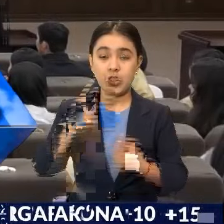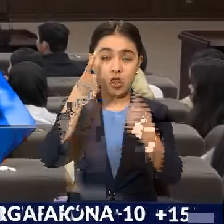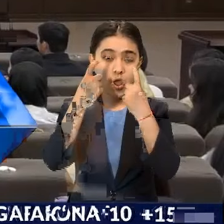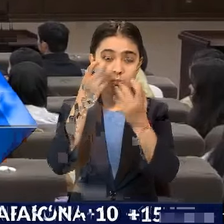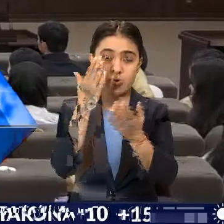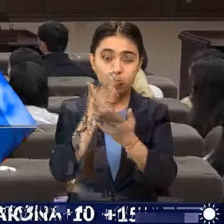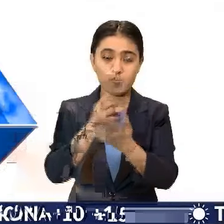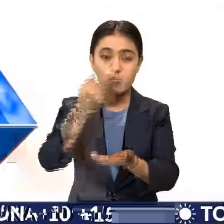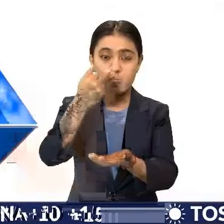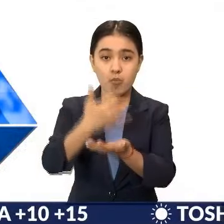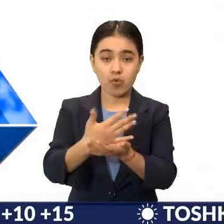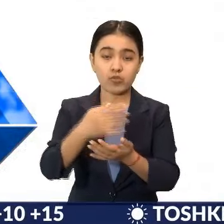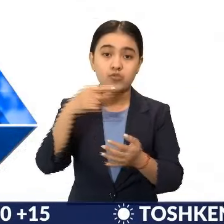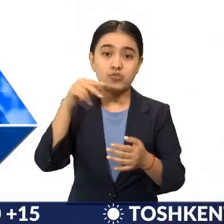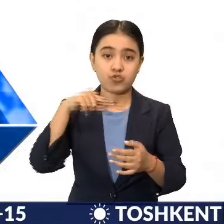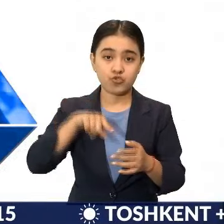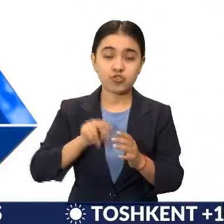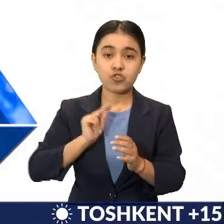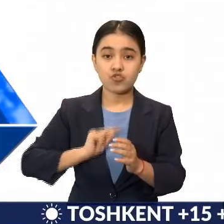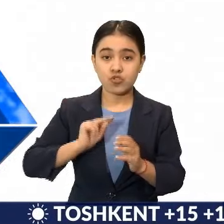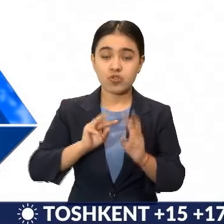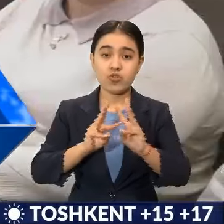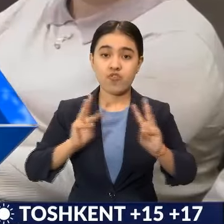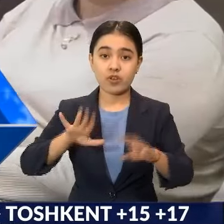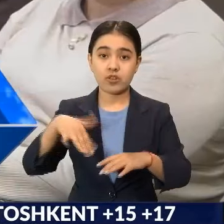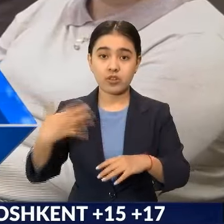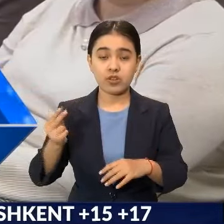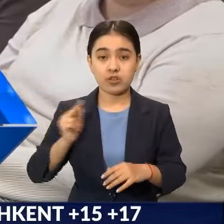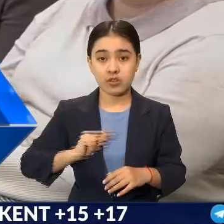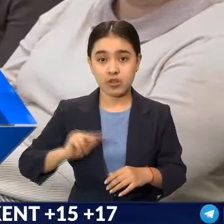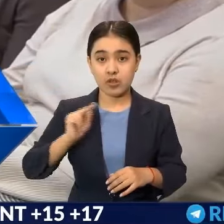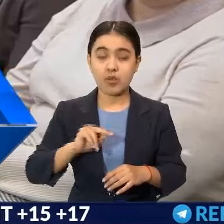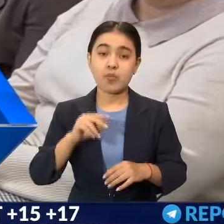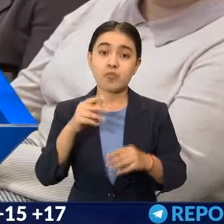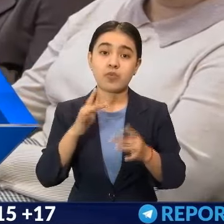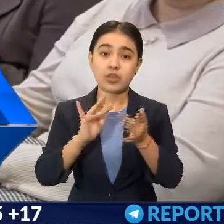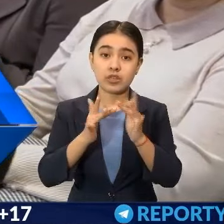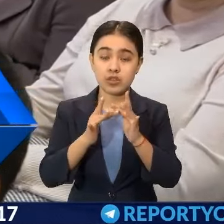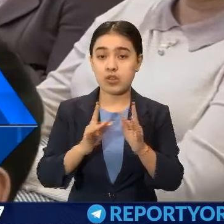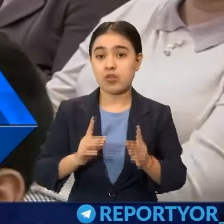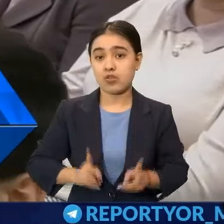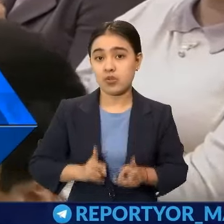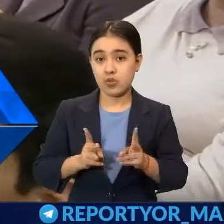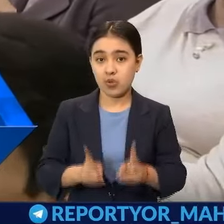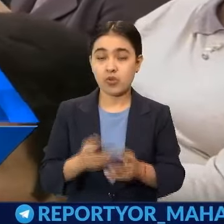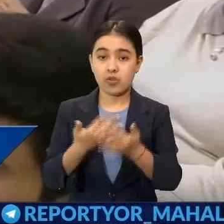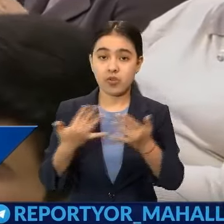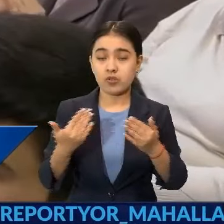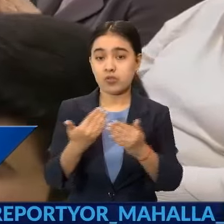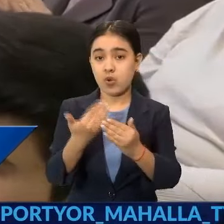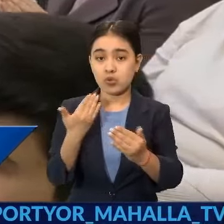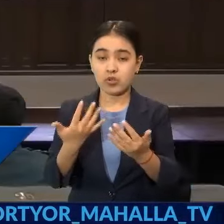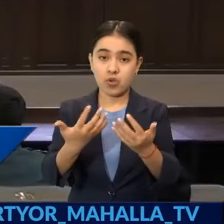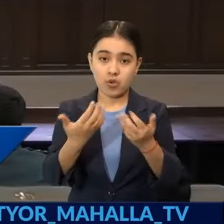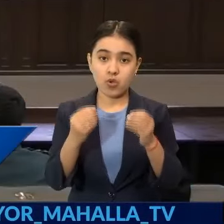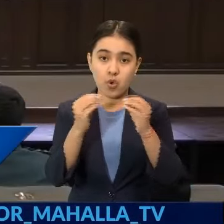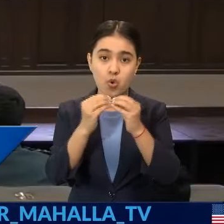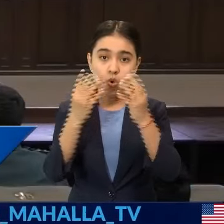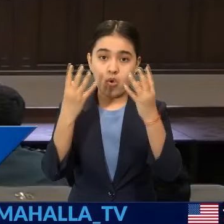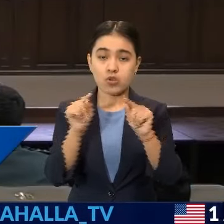Xabaringiz bor, poytaxtimizda Ichki ishlar vazirligi xodimlari tomonidan kiber makonda sodir etiladigan jinoyatlarning oldini olish yuzasidan 10